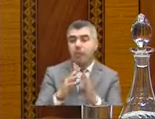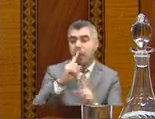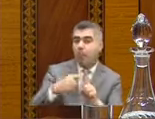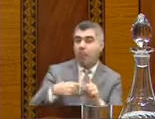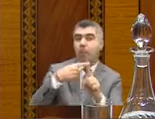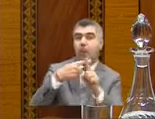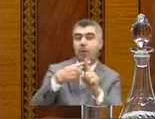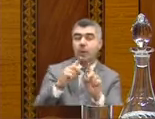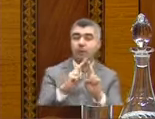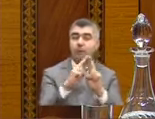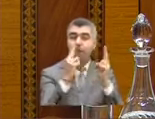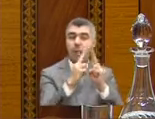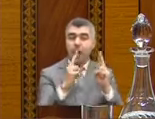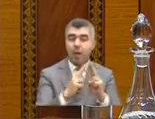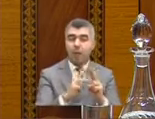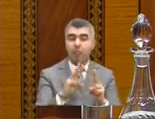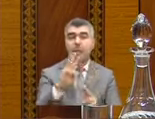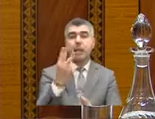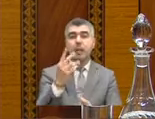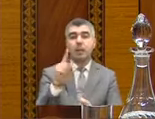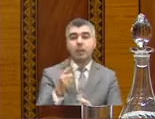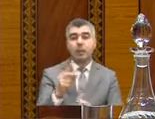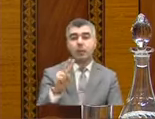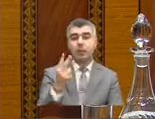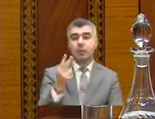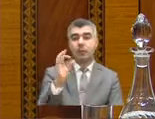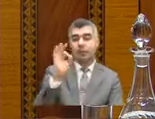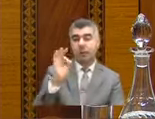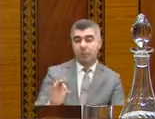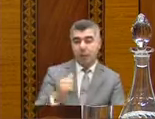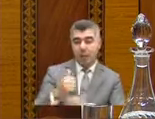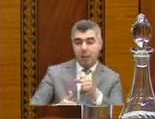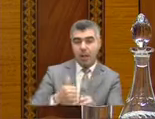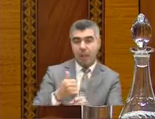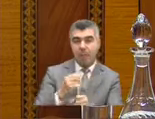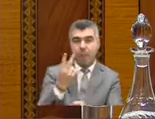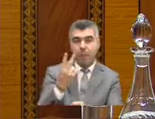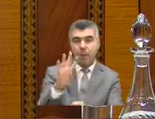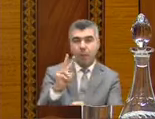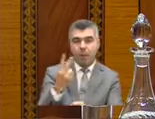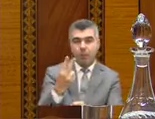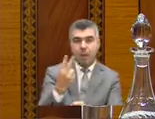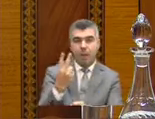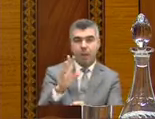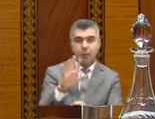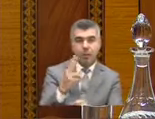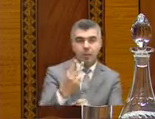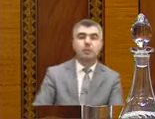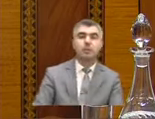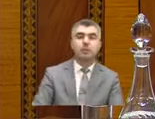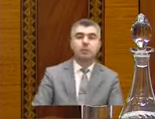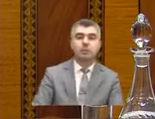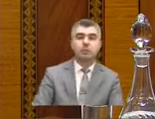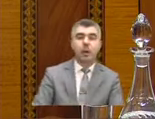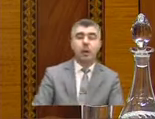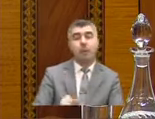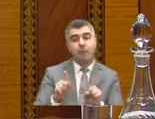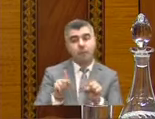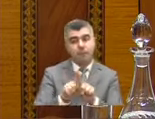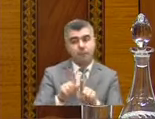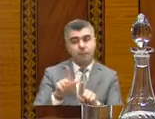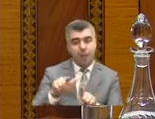العالمي 3.2% خلال سنتين 2024 و2025، بينما سيعرف النمو